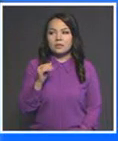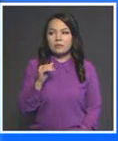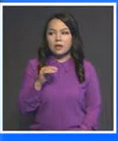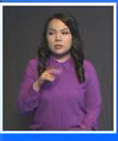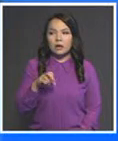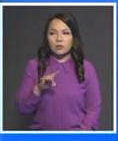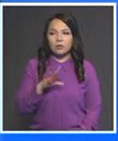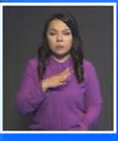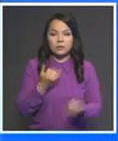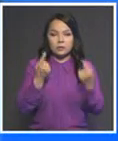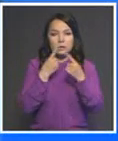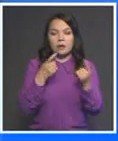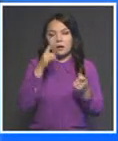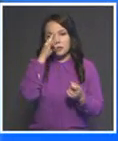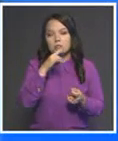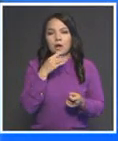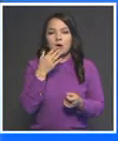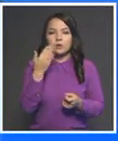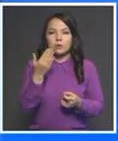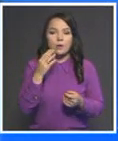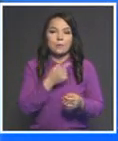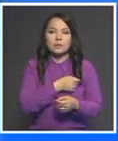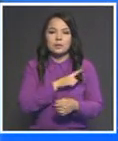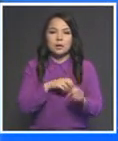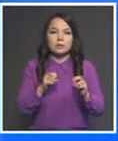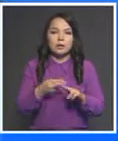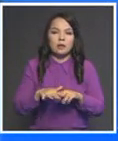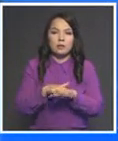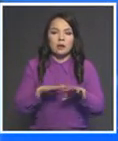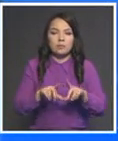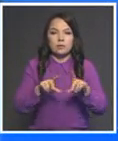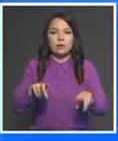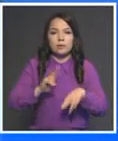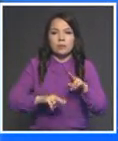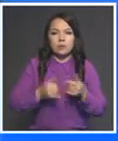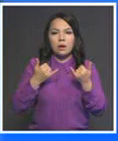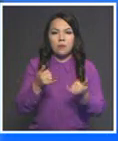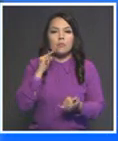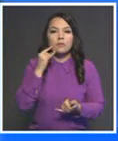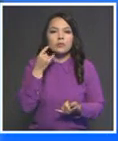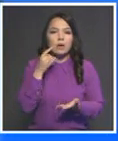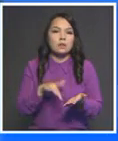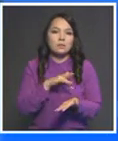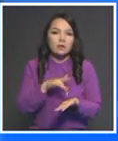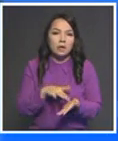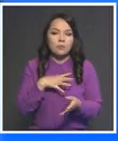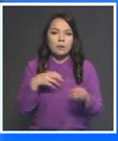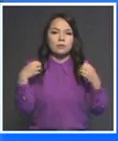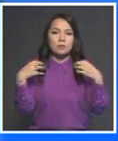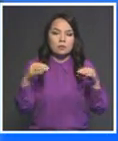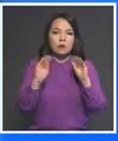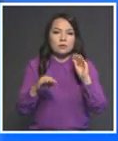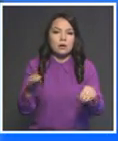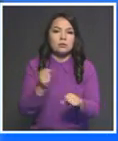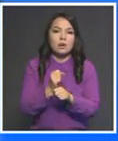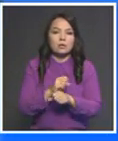Асфендияров атындағы Қазақ ұлттық медицина университеті жанынан аурухана салу мен Павлодар қаласын жарықтандыру жүйесін жетілдіру. Бүгін